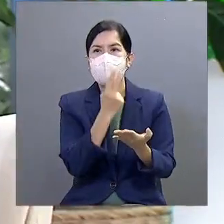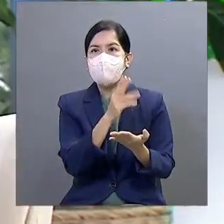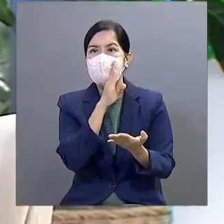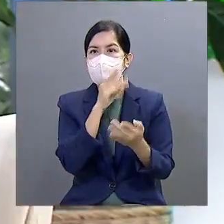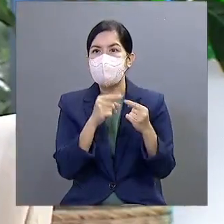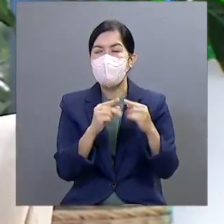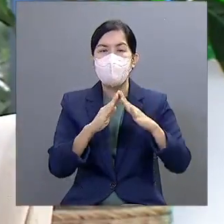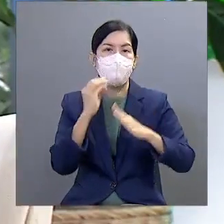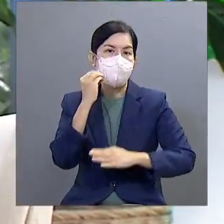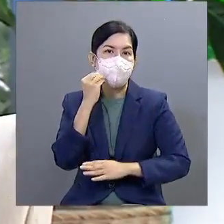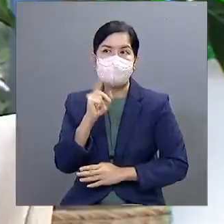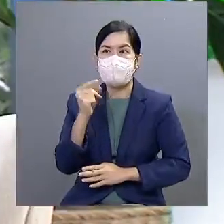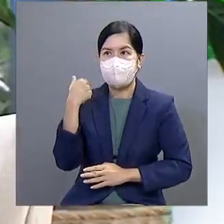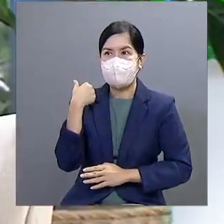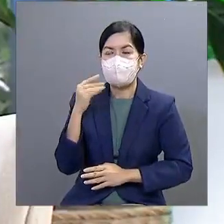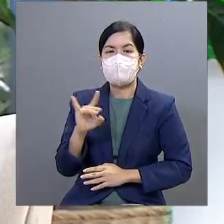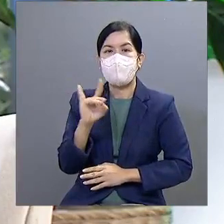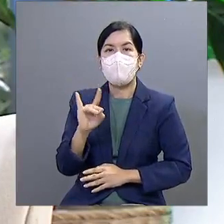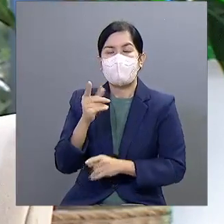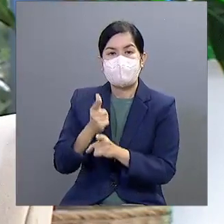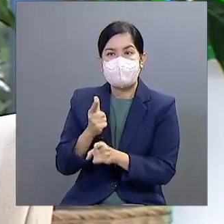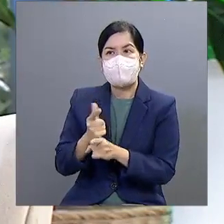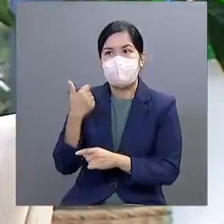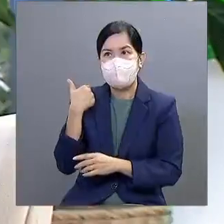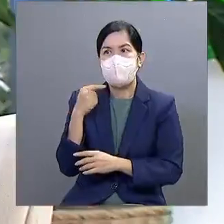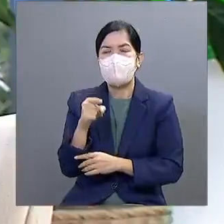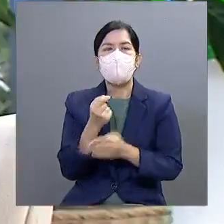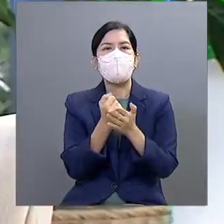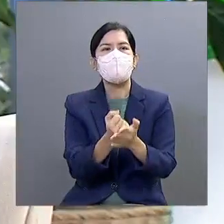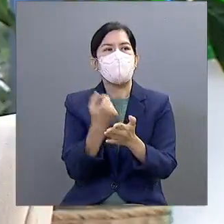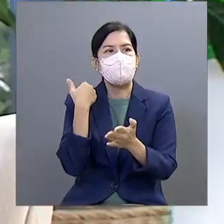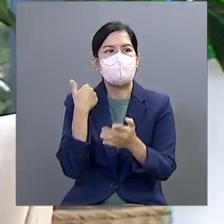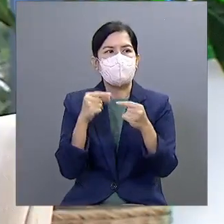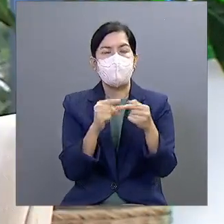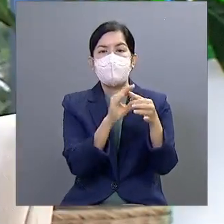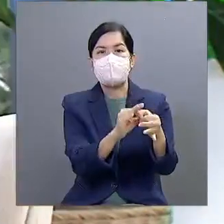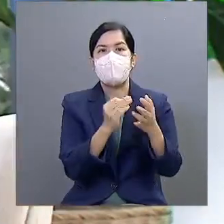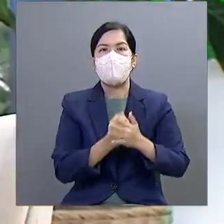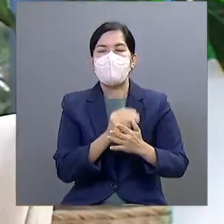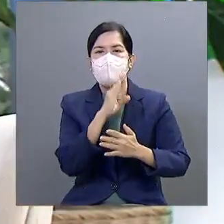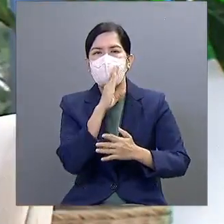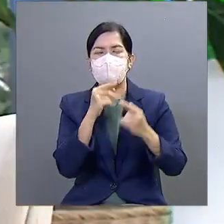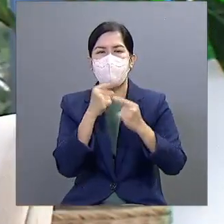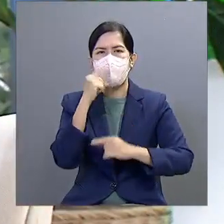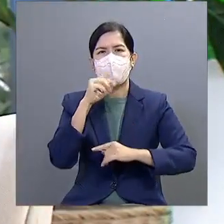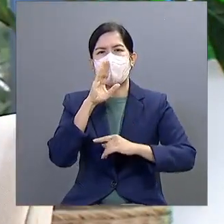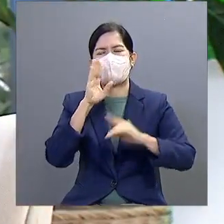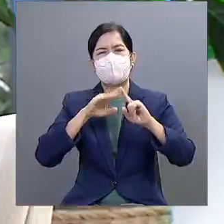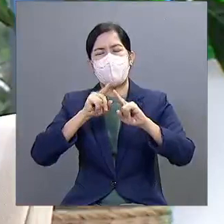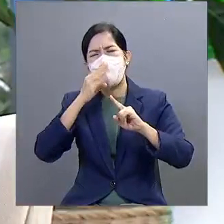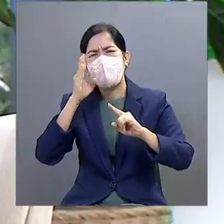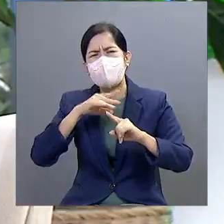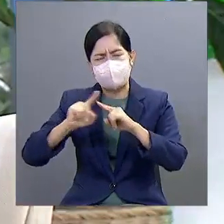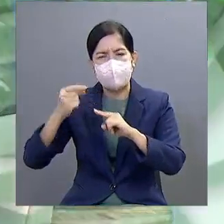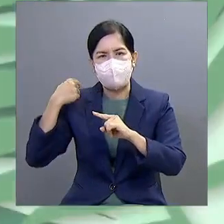อันนี้ถือว่าดีมากเป็นสเปรย์ดับกลิ่นปัสสาวะสัตว์จากน้ำยาบ้วนปากนะคะขั้นตอนวิธีการทำจะเป็นอย่างไรเอาไปดูครูการกันเล